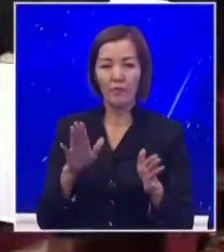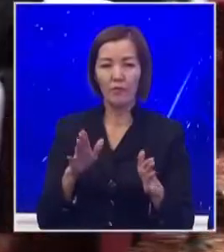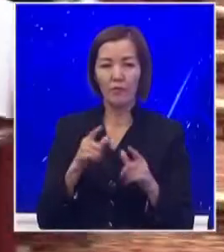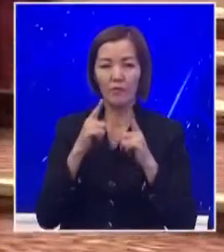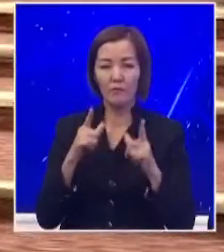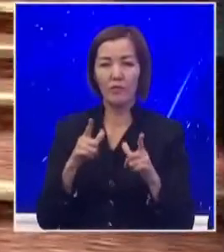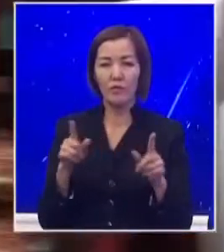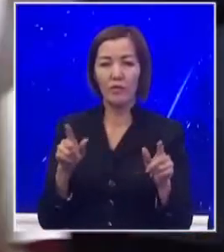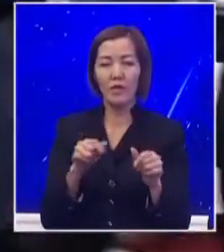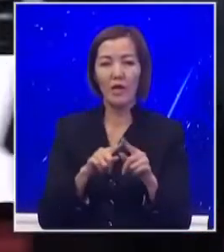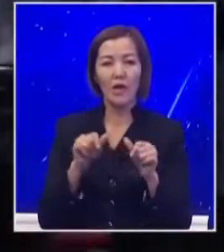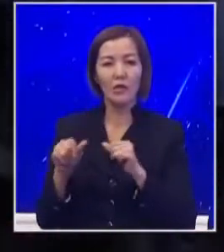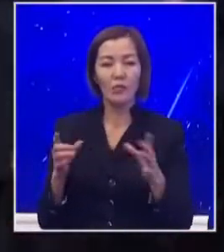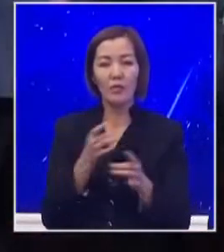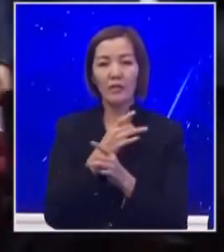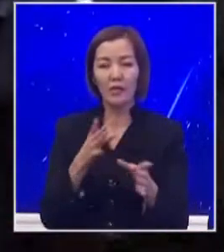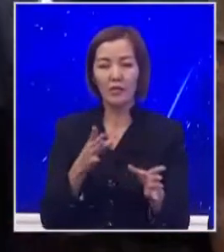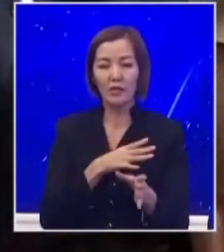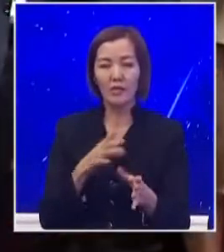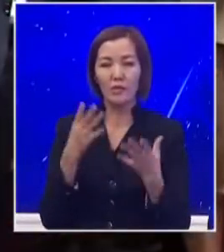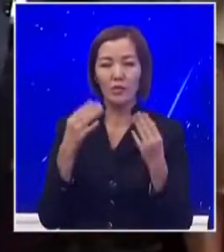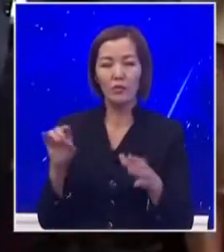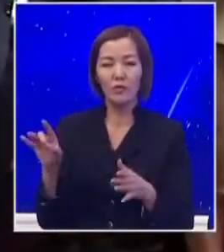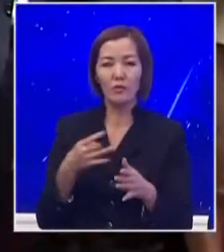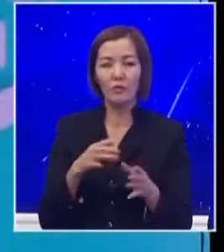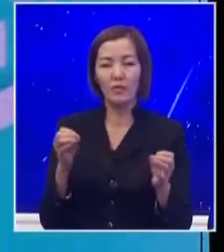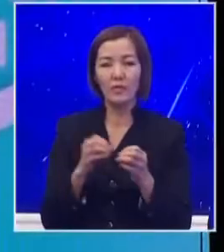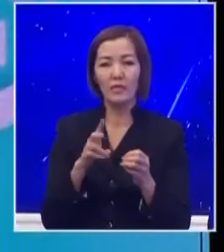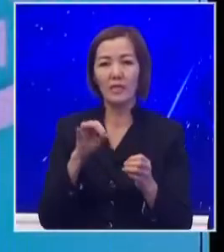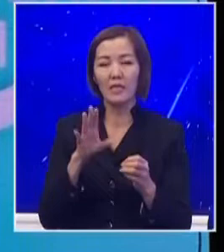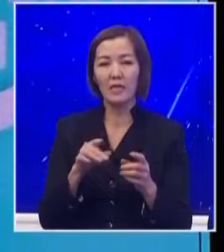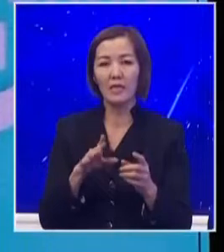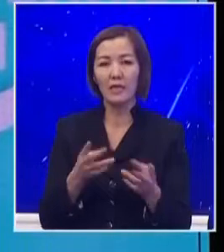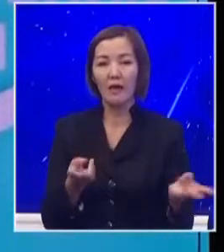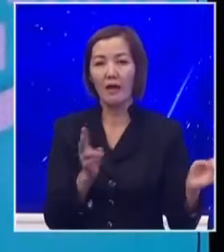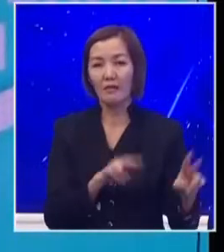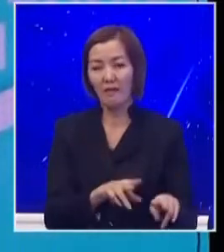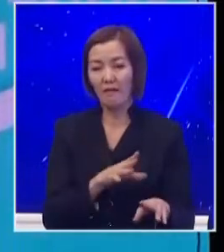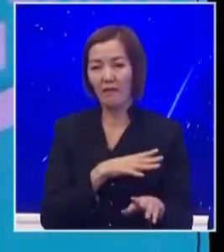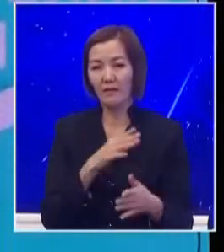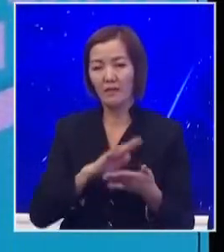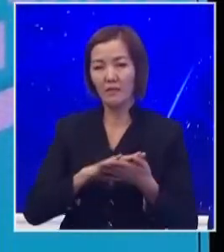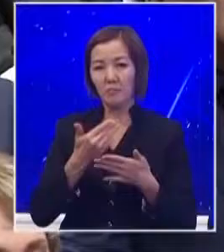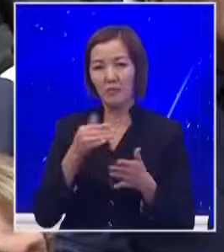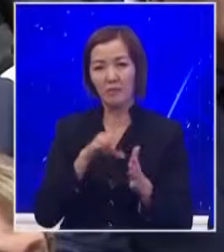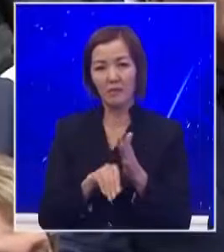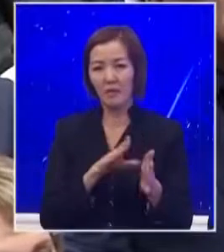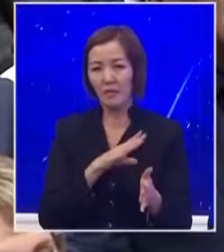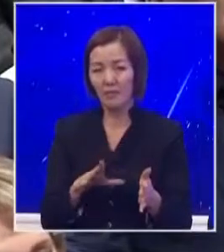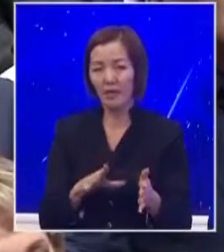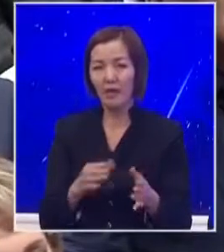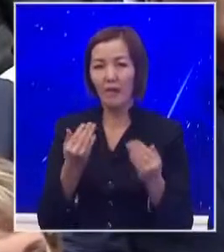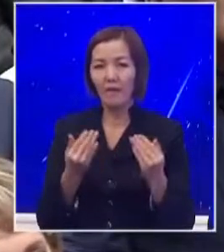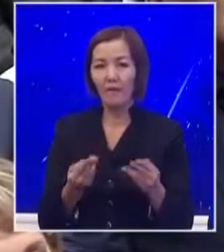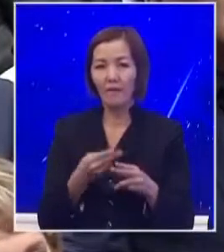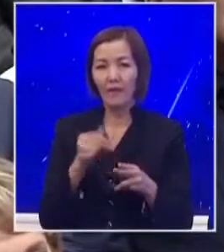звучал особенно торжественно. День Республики Казахстан более 10 лет незаслуженно оставался вне списка государственных праздников. В нынешнем